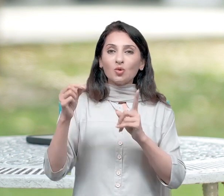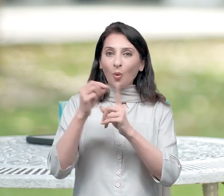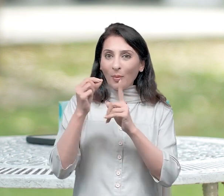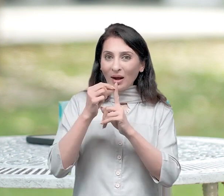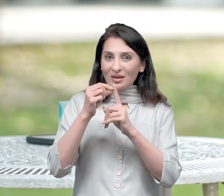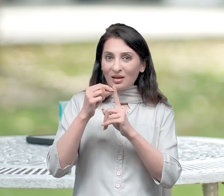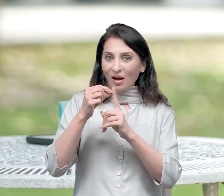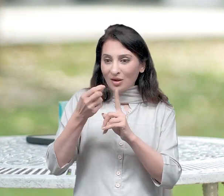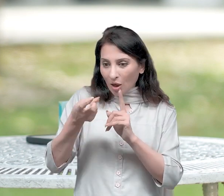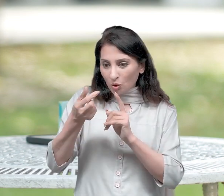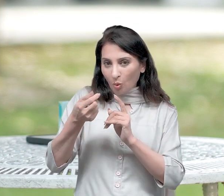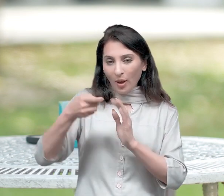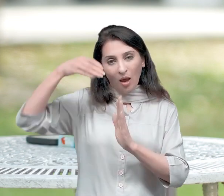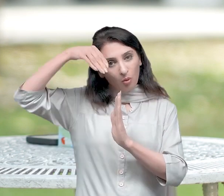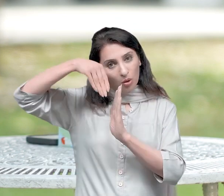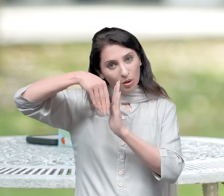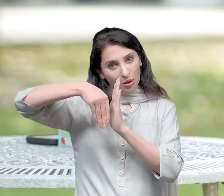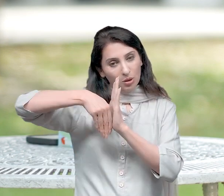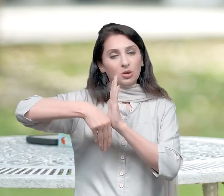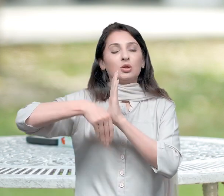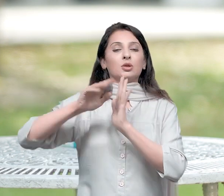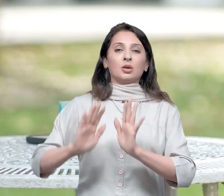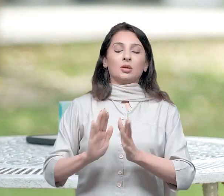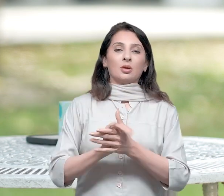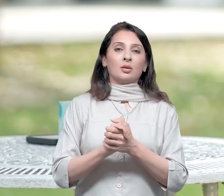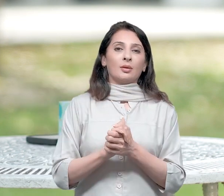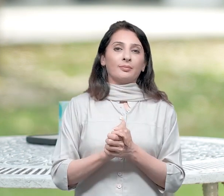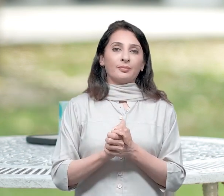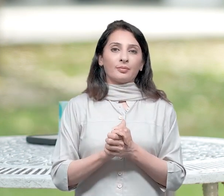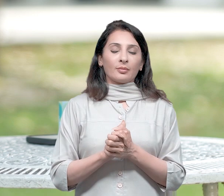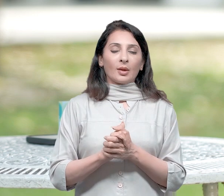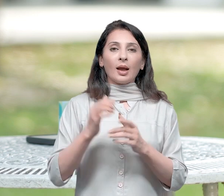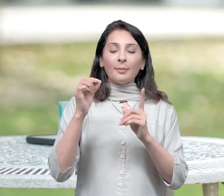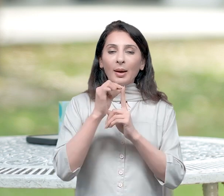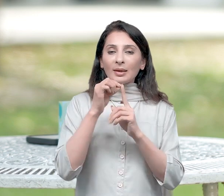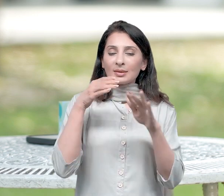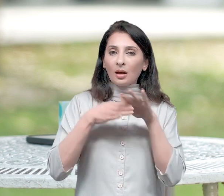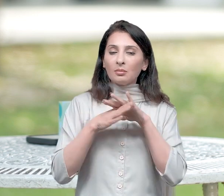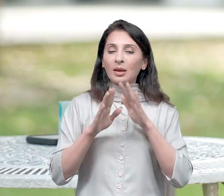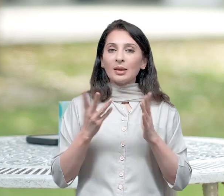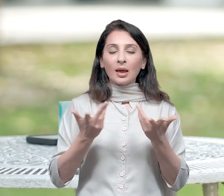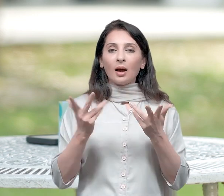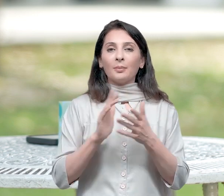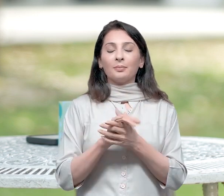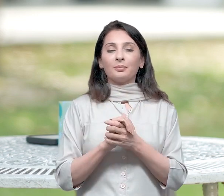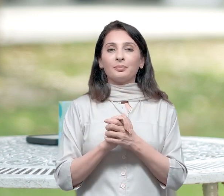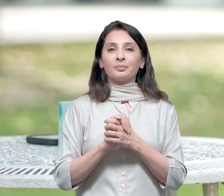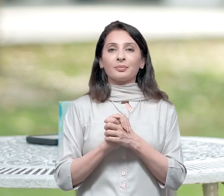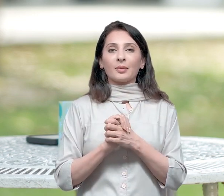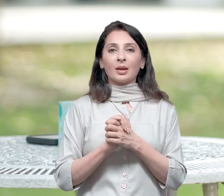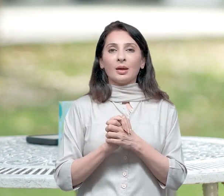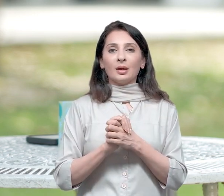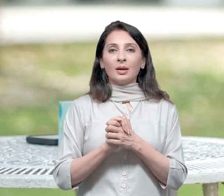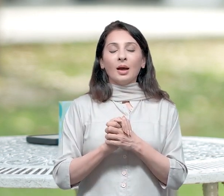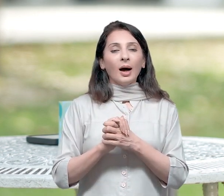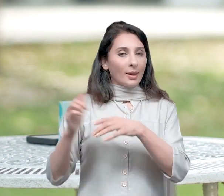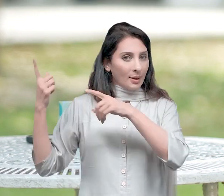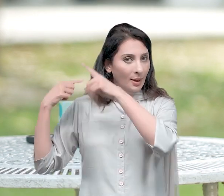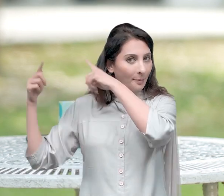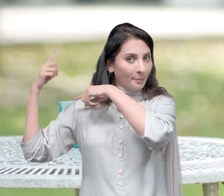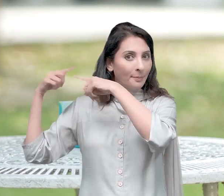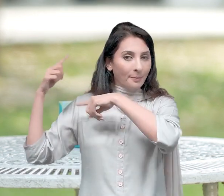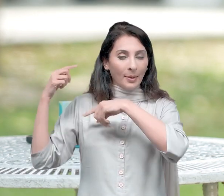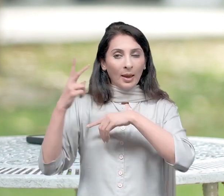سے آپ کی کرنسی جو ہے وہ بھی کمزور ہونا شروع ہوتی ہے اور وہ ہوتی رہتی ہے۔ پاکستان کے